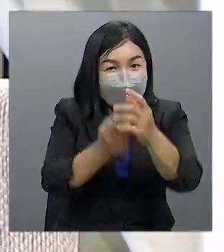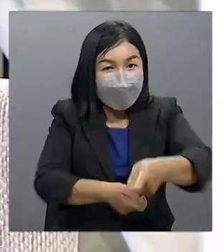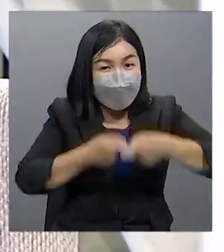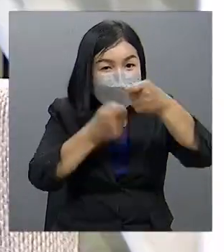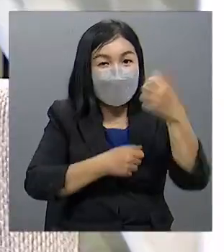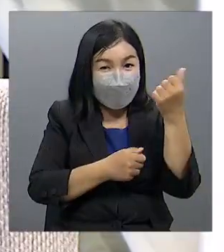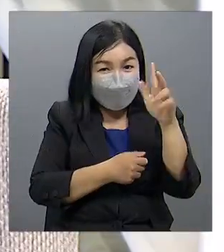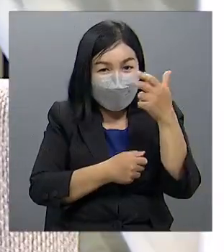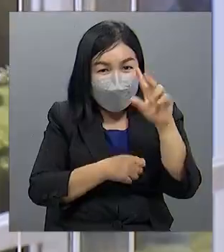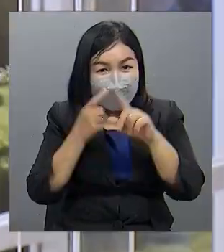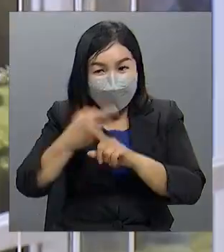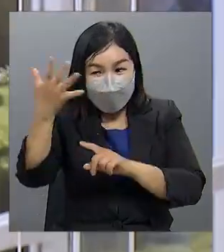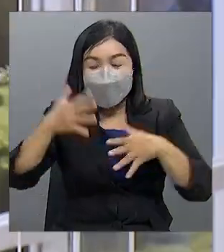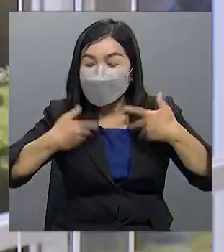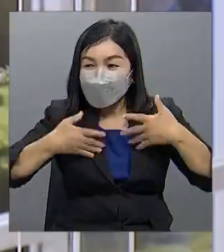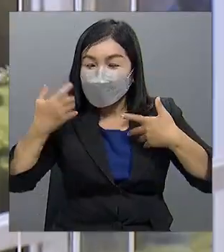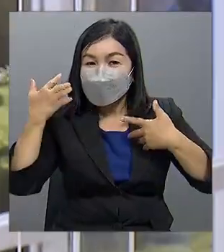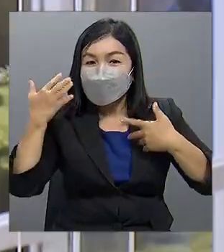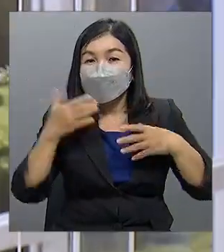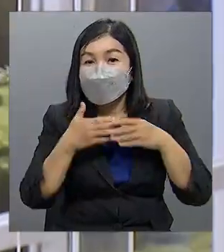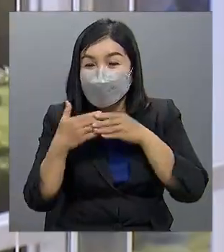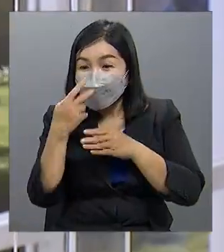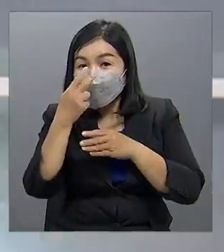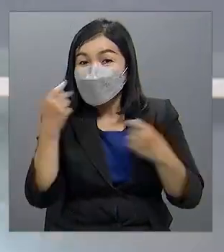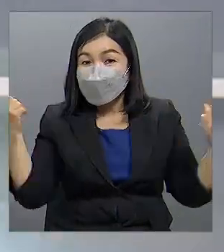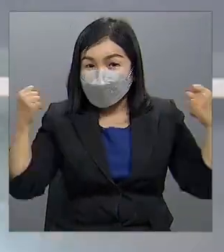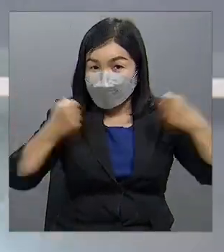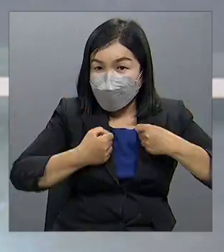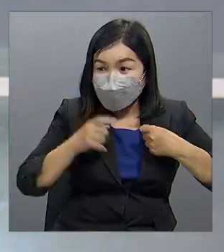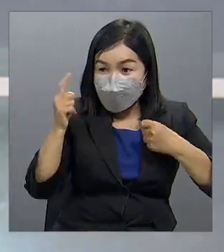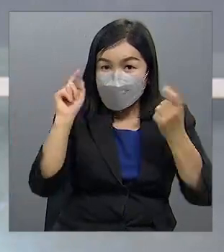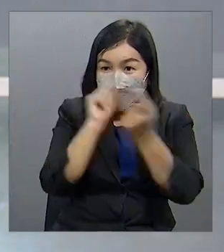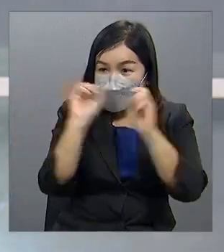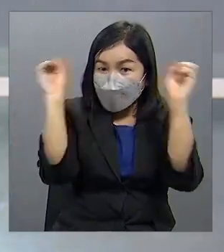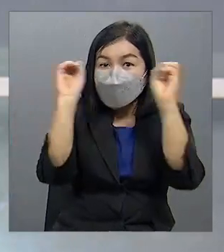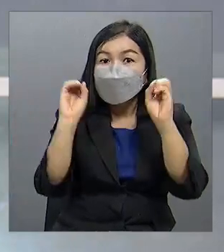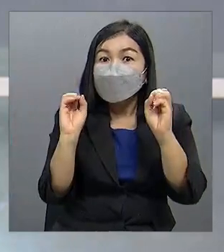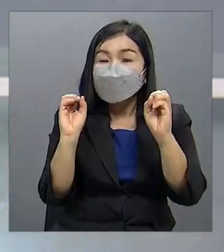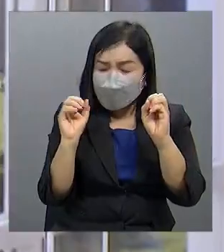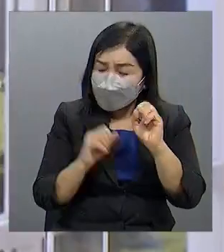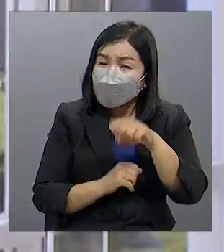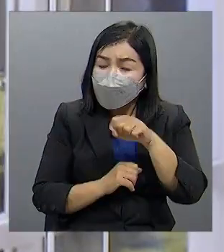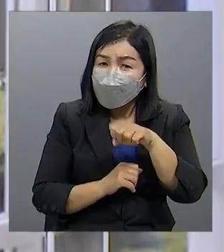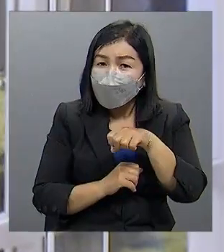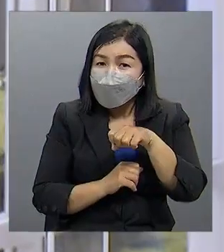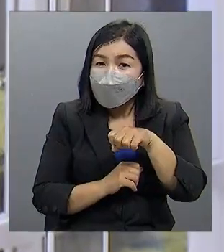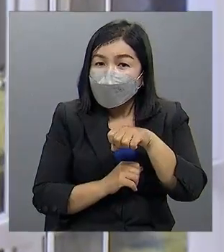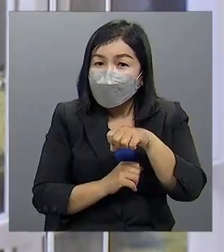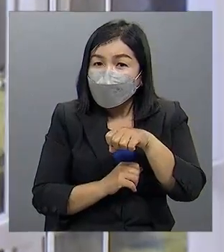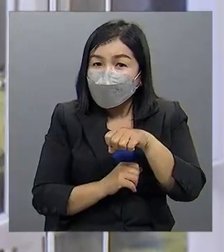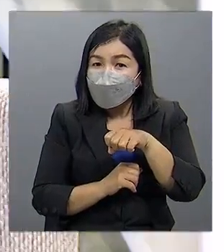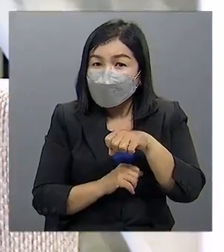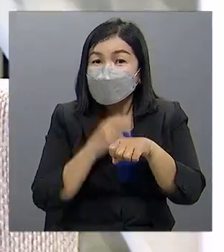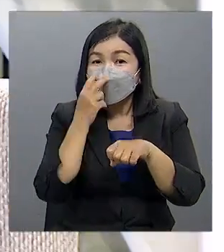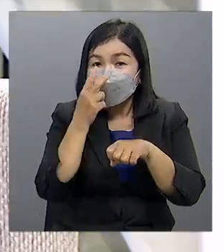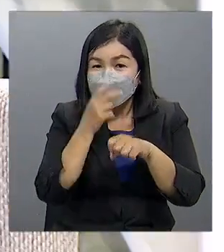นุกแน่นอนค่ะ เราจะได้เห็นพี่ปูเป้ในมุมที่ไม่เคยเห็น หรอคะ ค่ะใช่ๆๆ มุมกึ่งเดินกึ่งลอยที่เราเห็นประจำอยู่นั้น จะไม่เ